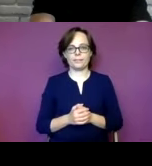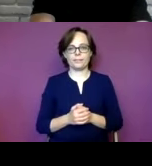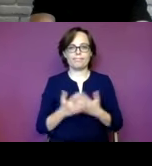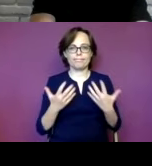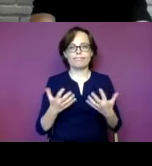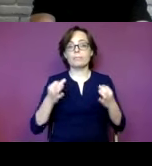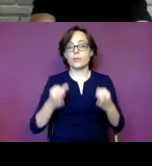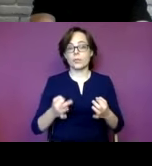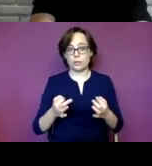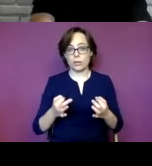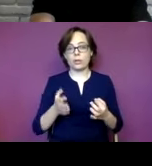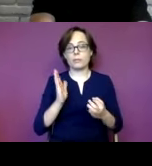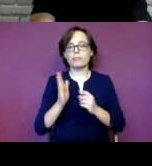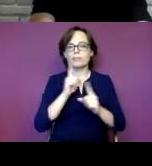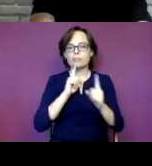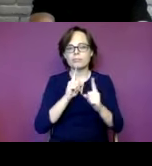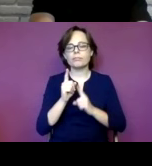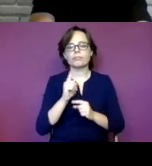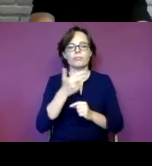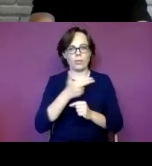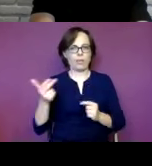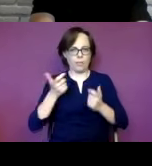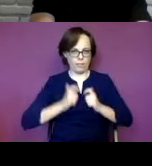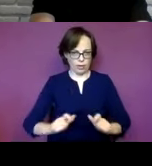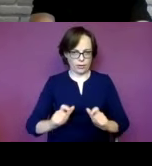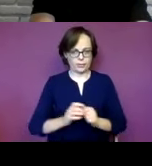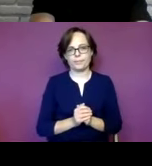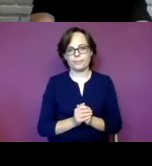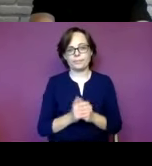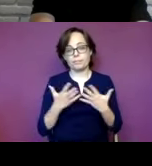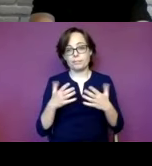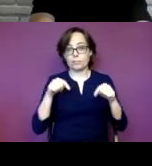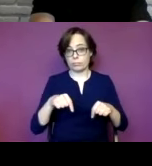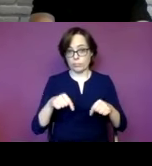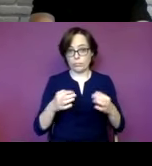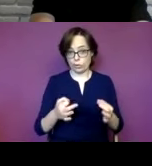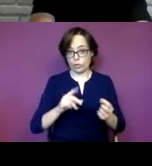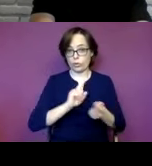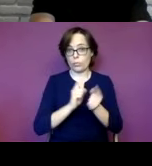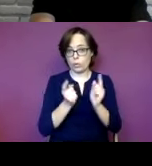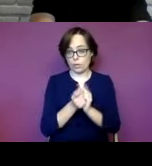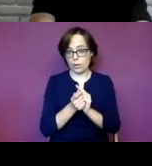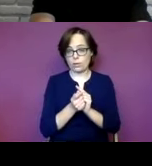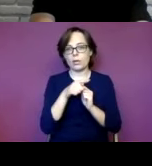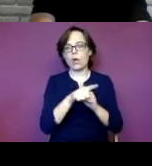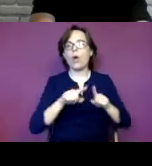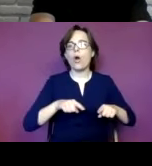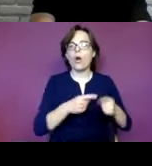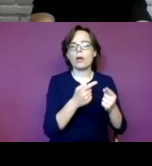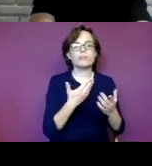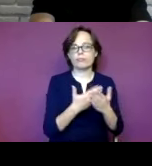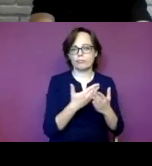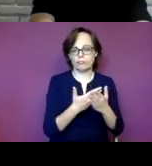Będziemy dzisiaj rozmawiać o wsi. To spotkanie jest poniekąd zorganizowane w związku z